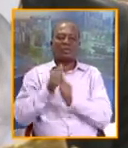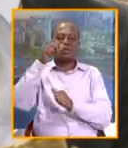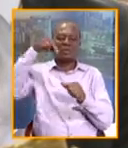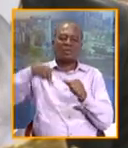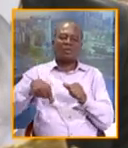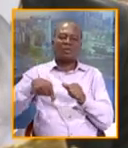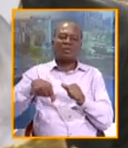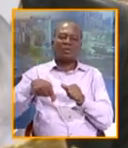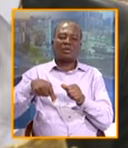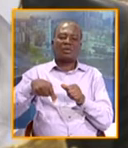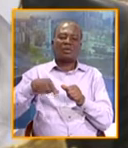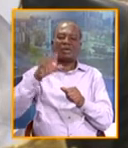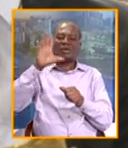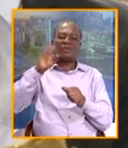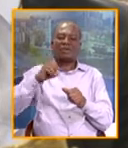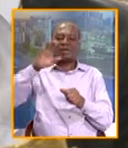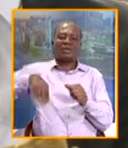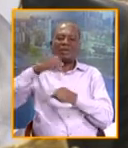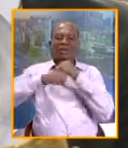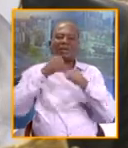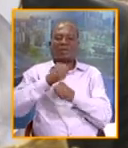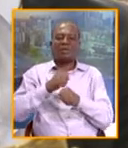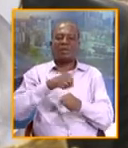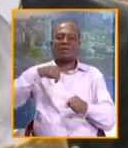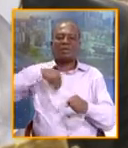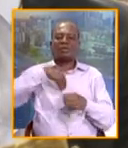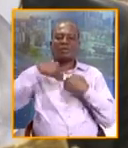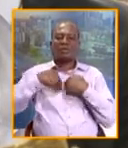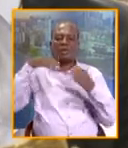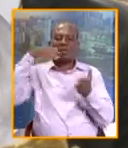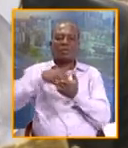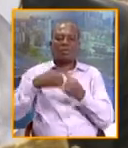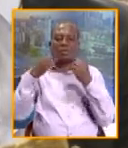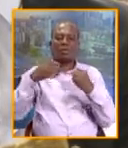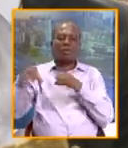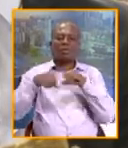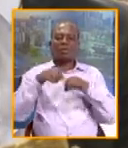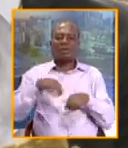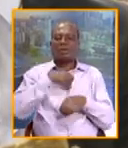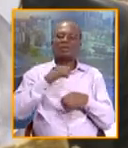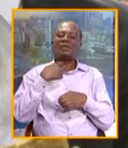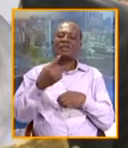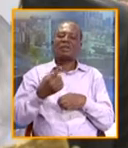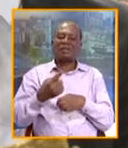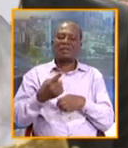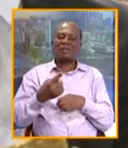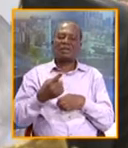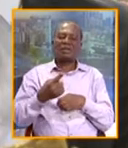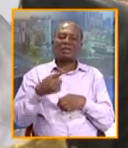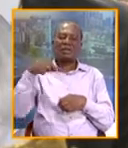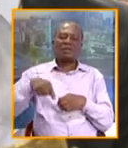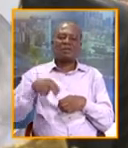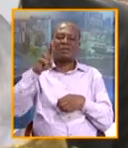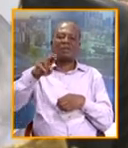mais cela ne suffit pas parce qu'il a encore beaucoup à faire et je voudrais vous donner l'assurance que le rhdp